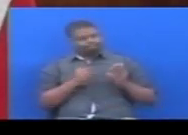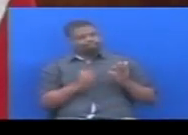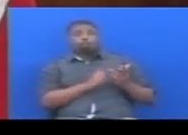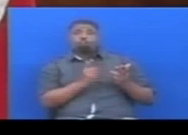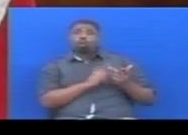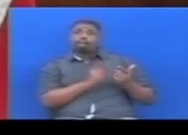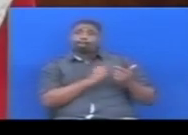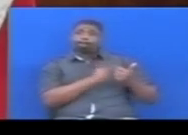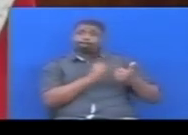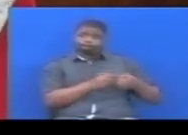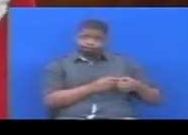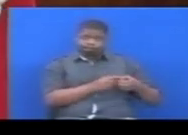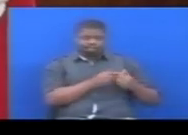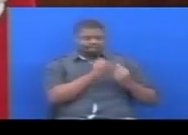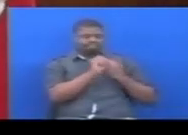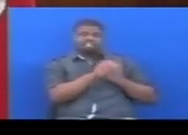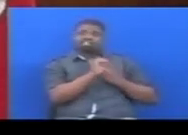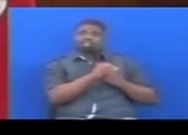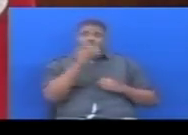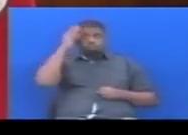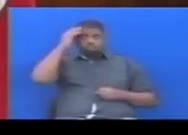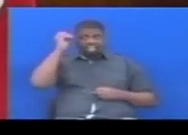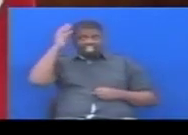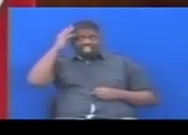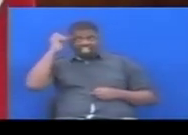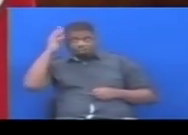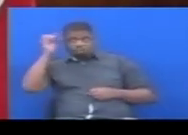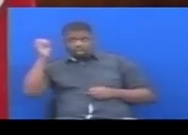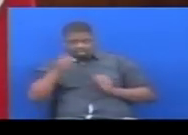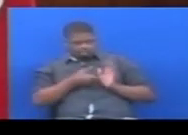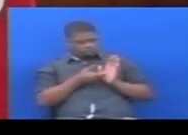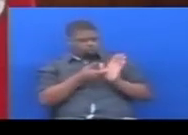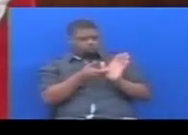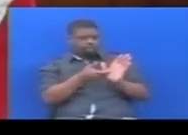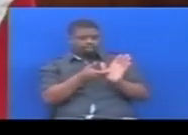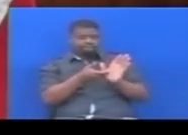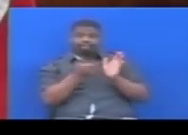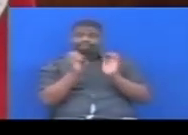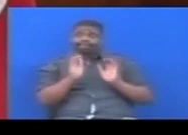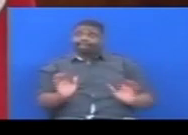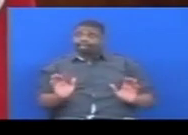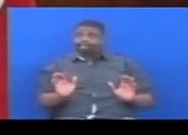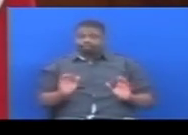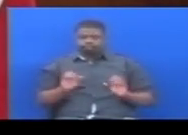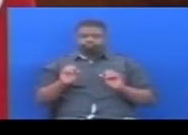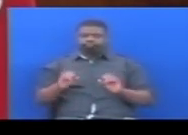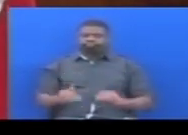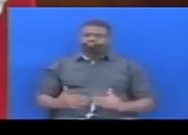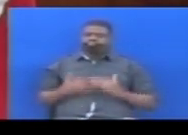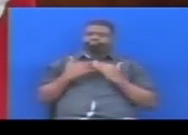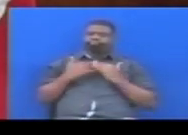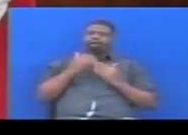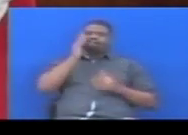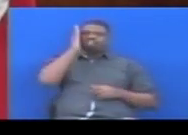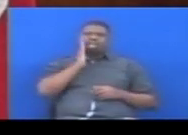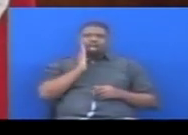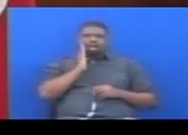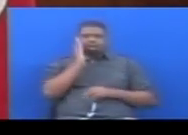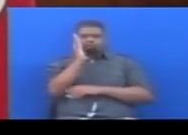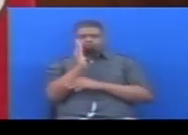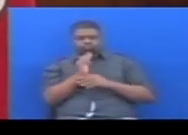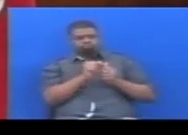na viashiria vya ukimwi vya mwaka 2017 imeonyesha wazi kwamba maambukizi katika kundi la vijana kati ya miaka